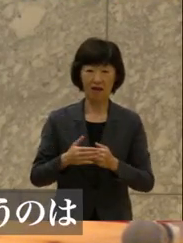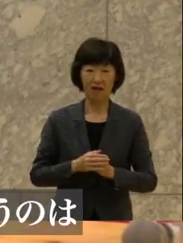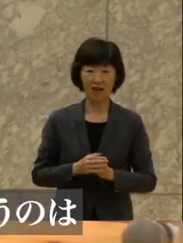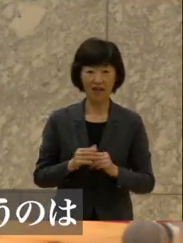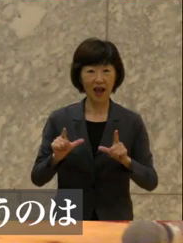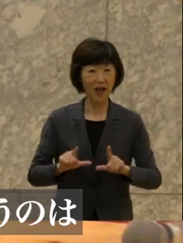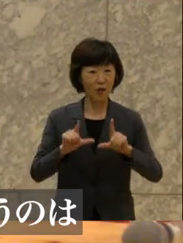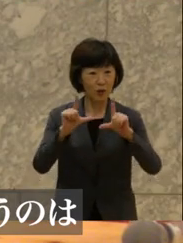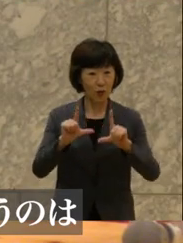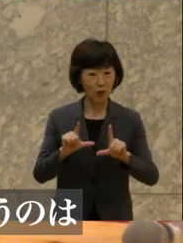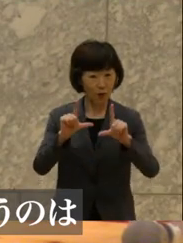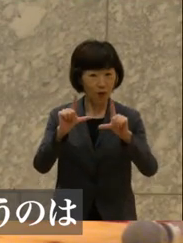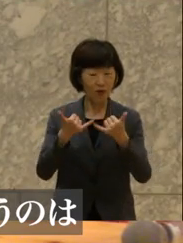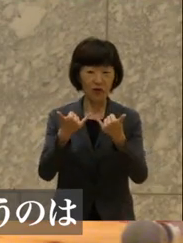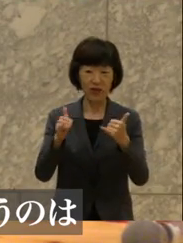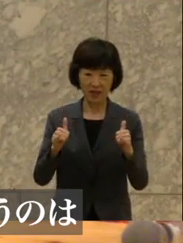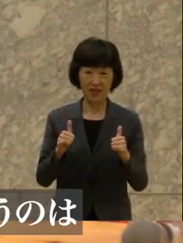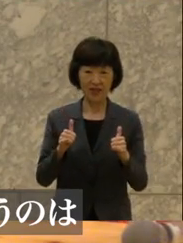生で見られるので本当にそれはすごく一緒に一度できるかどうか